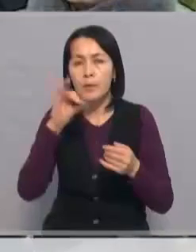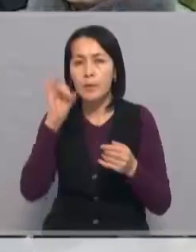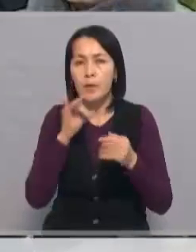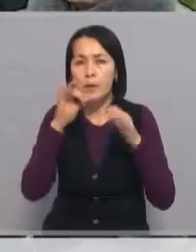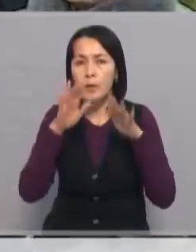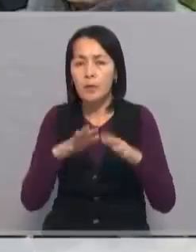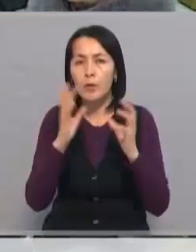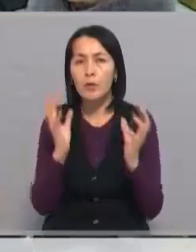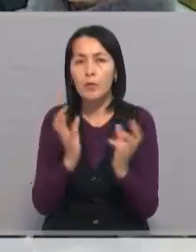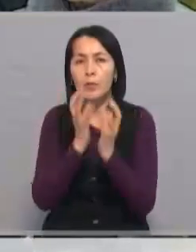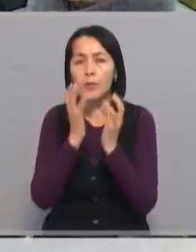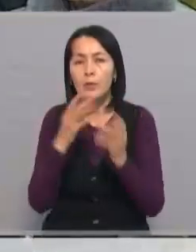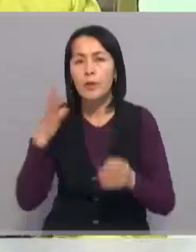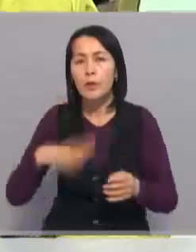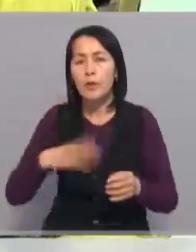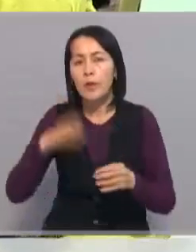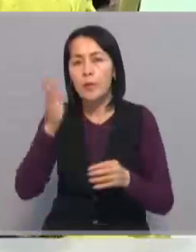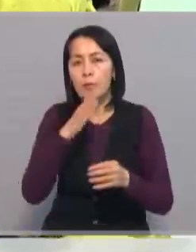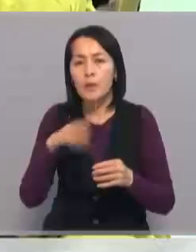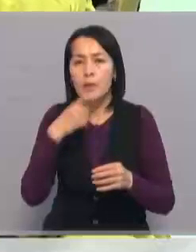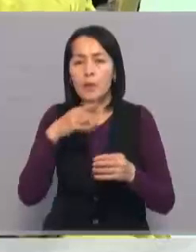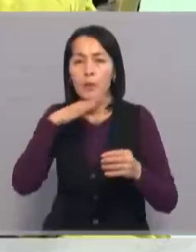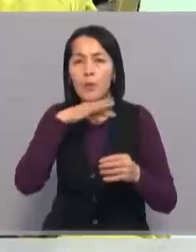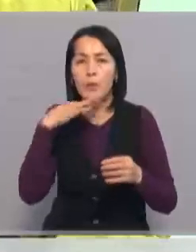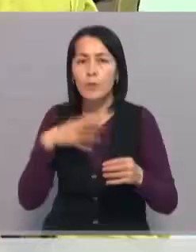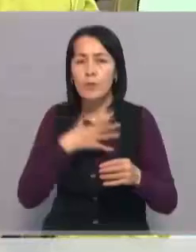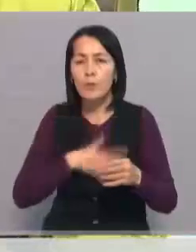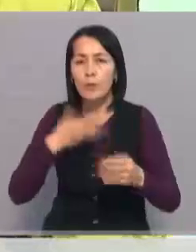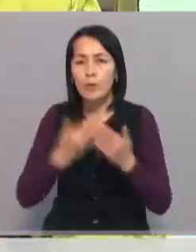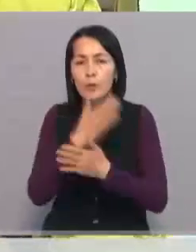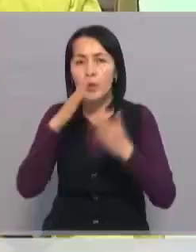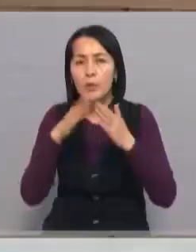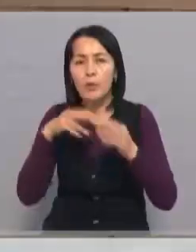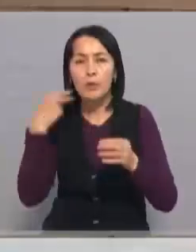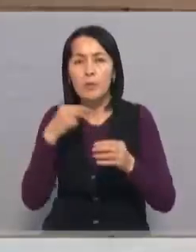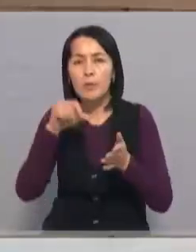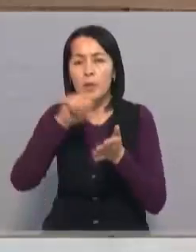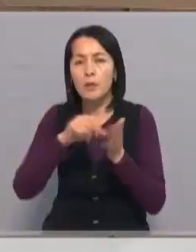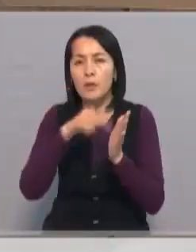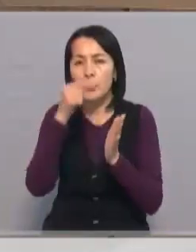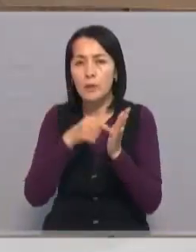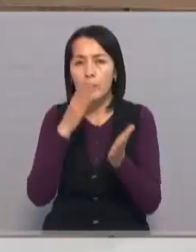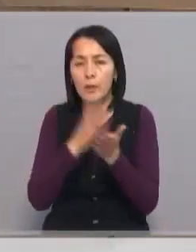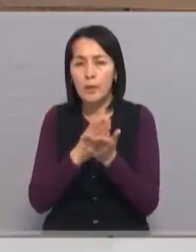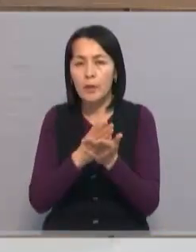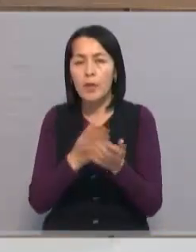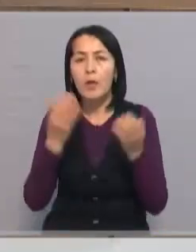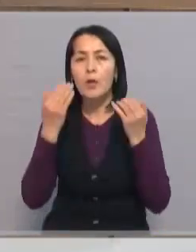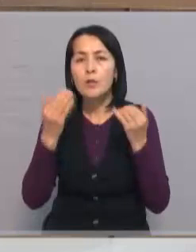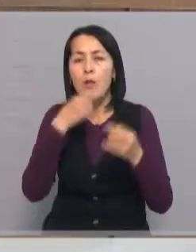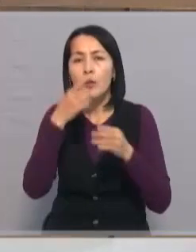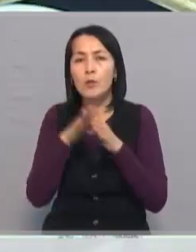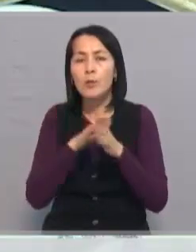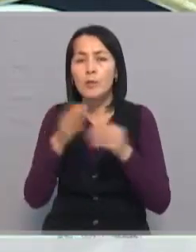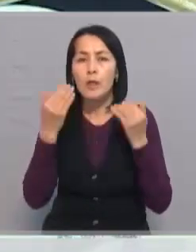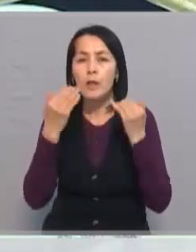мекенді күтіп ұстаудың орнына неге бұзасыңдар дейді. Біразының көкейінде жаңа үйлердің сапасына қатысты сұрақтар тұрғаны жасырын емес.